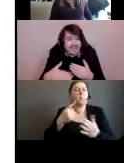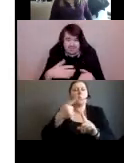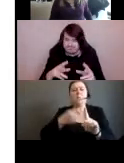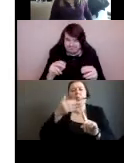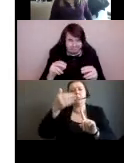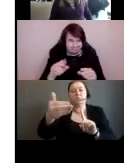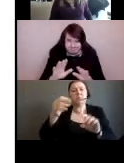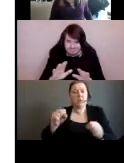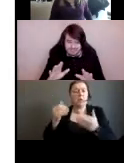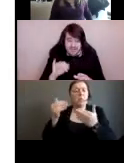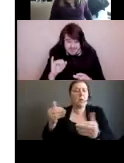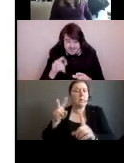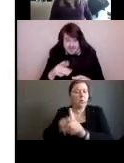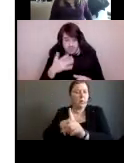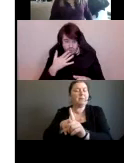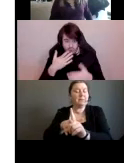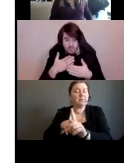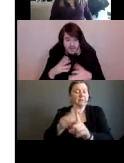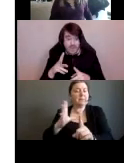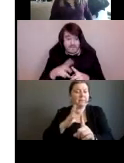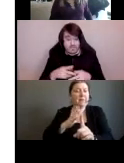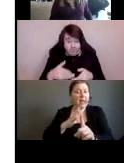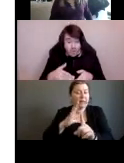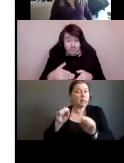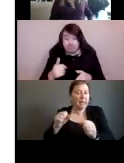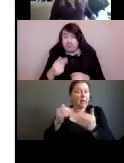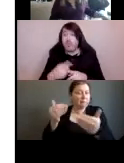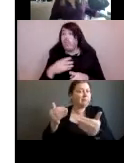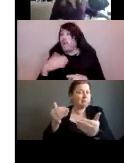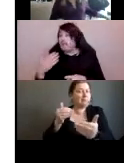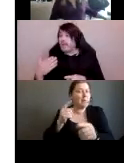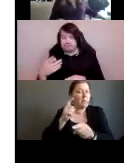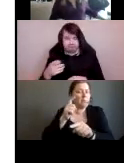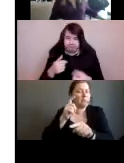Alors, si jamais vous êtes prêt à prendre rendez-vous d'ici un mois, vous serez toujours admissible, vous savez.